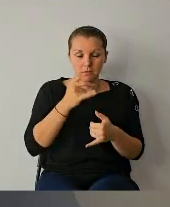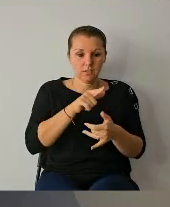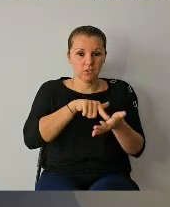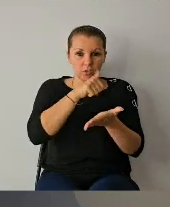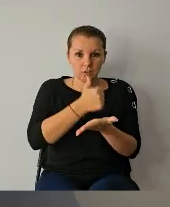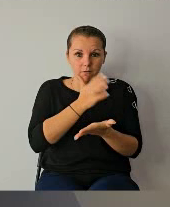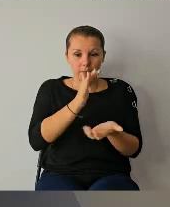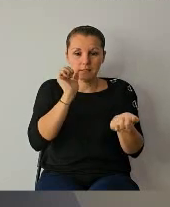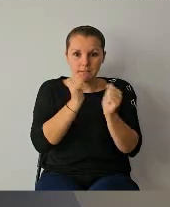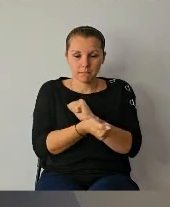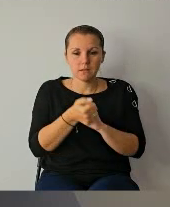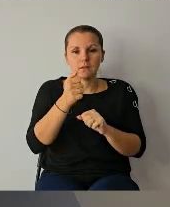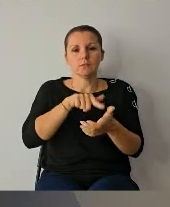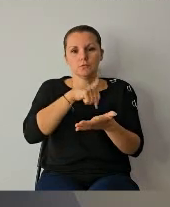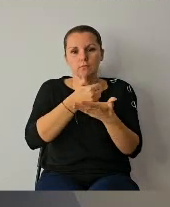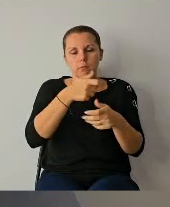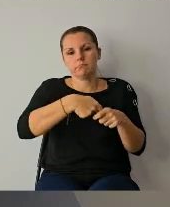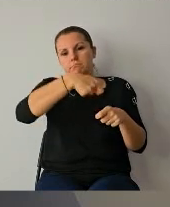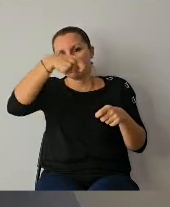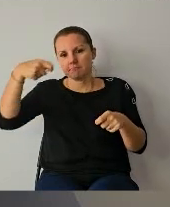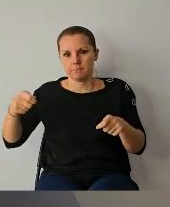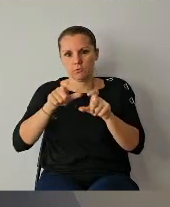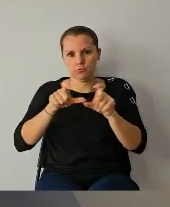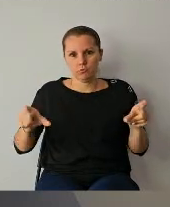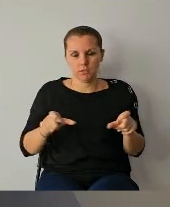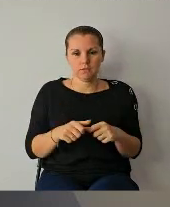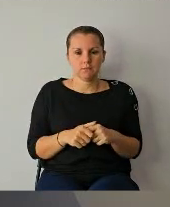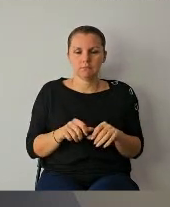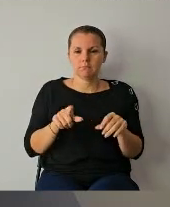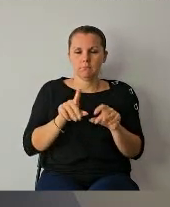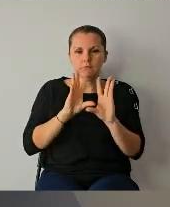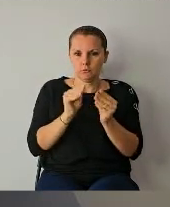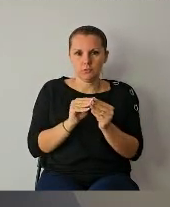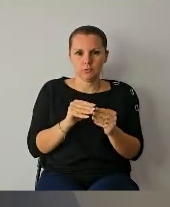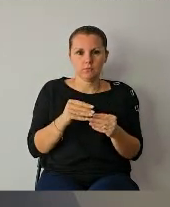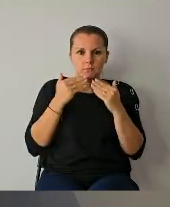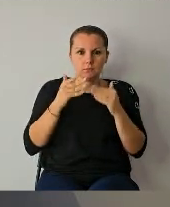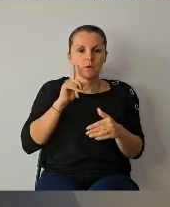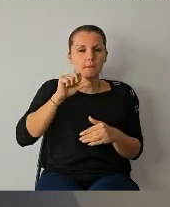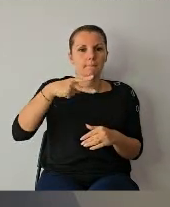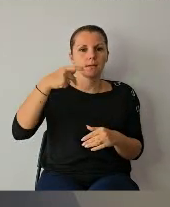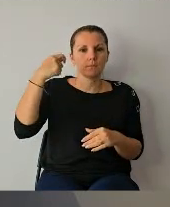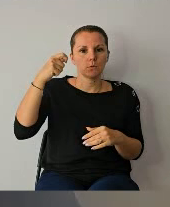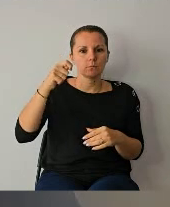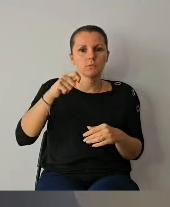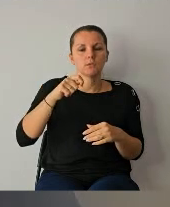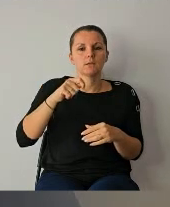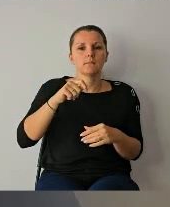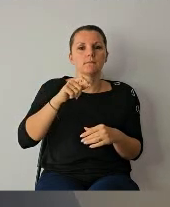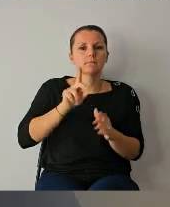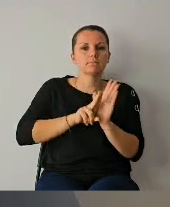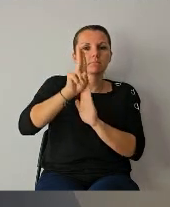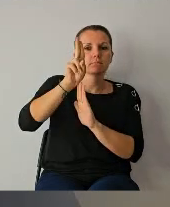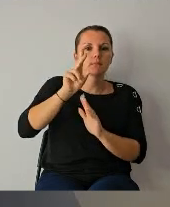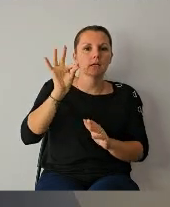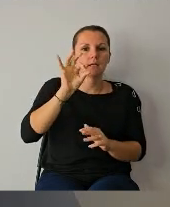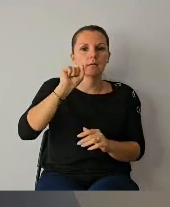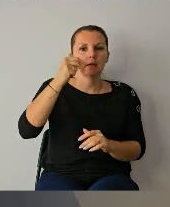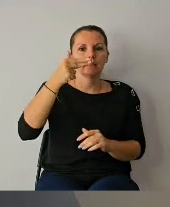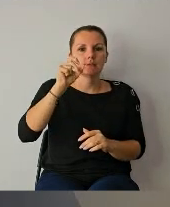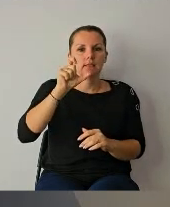tego wszystkiego, to wszystko. Dziękuję panu burmistrzowi. Do dyskusji zgłasza się pan Paweł Sanecki. Bardzo proszę o